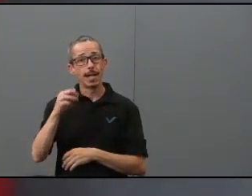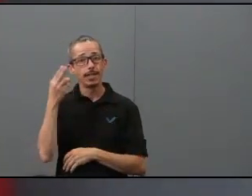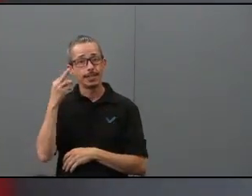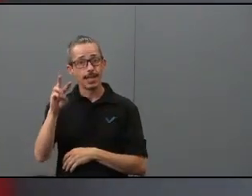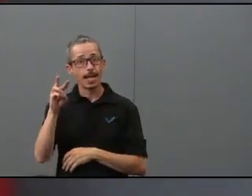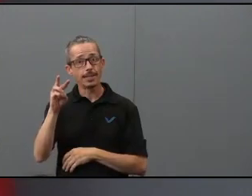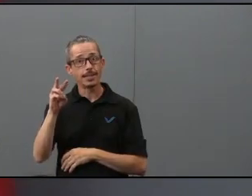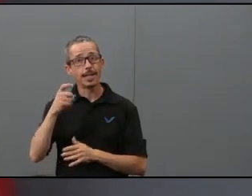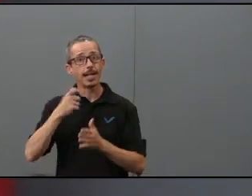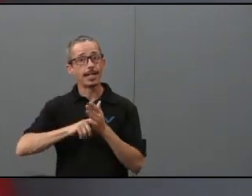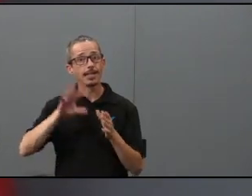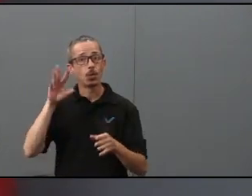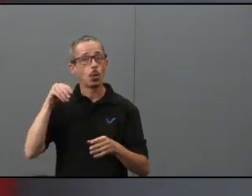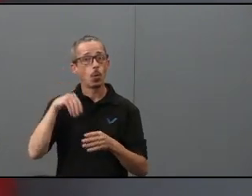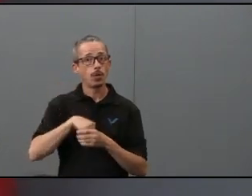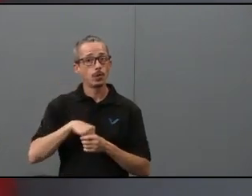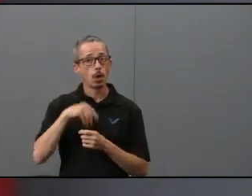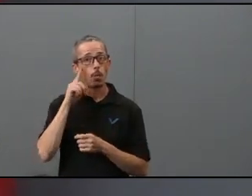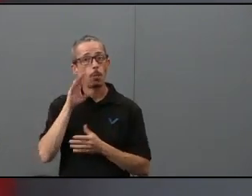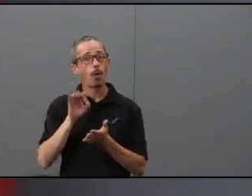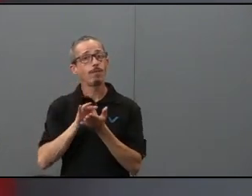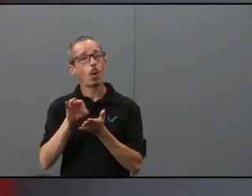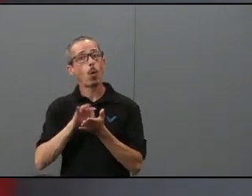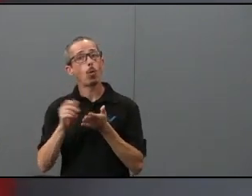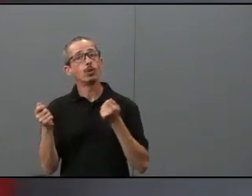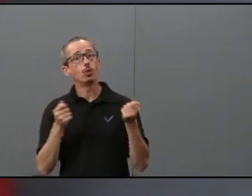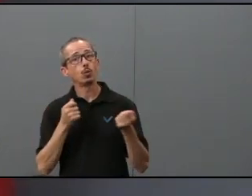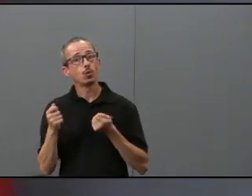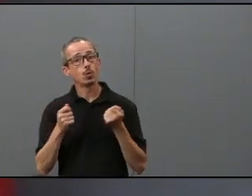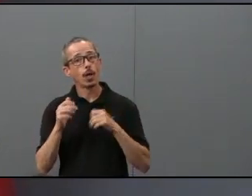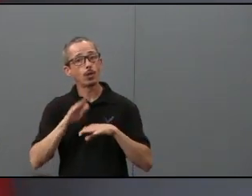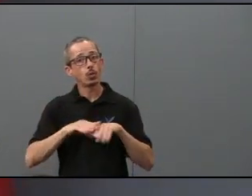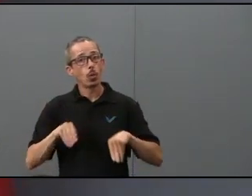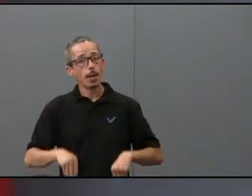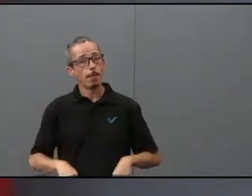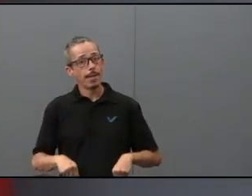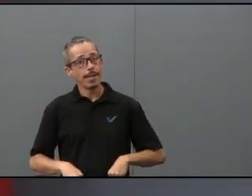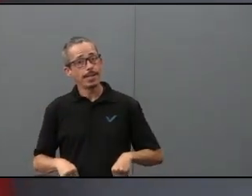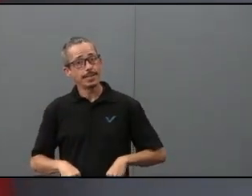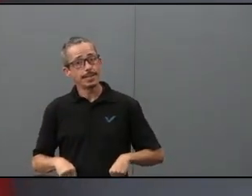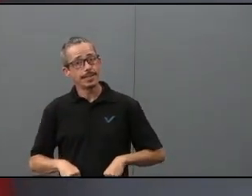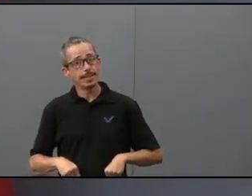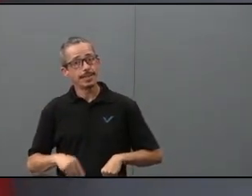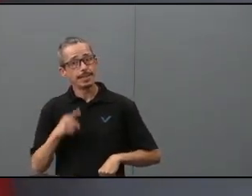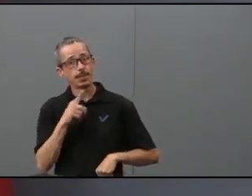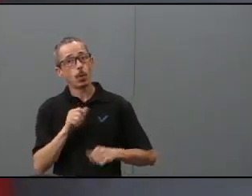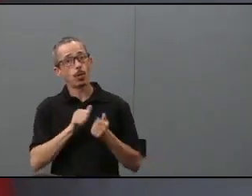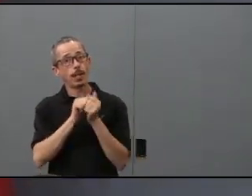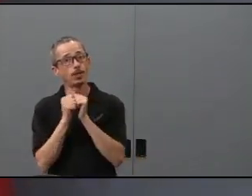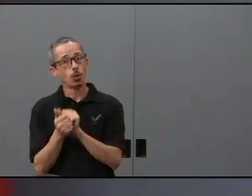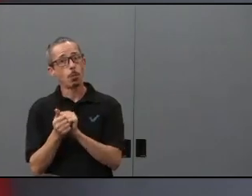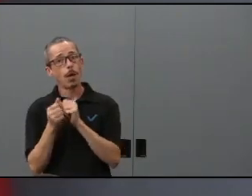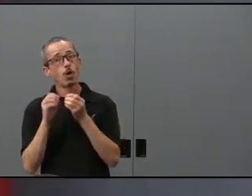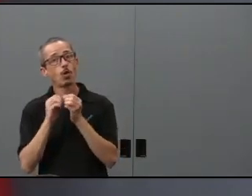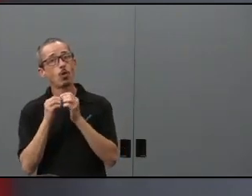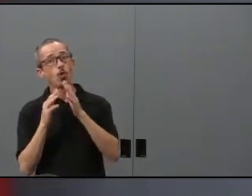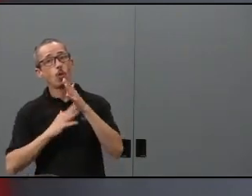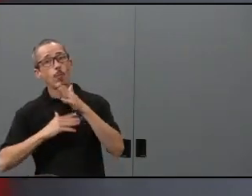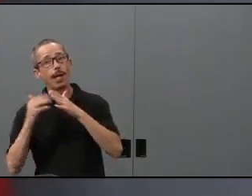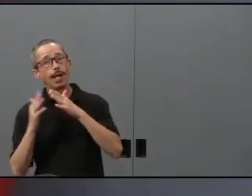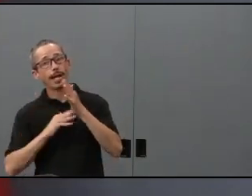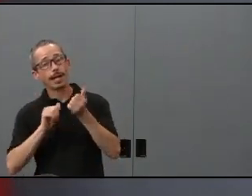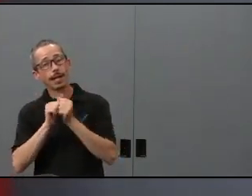86 tax inclus pour les frais de gestion du ministère du de la transformation numérique